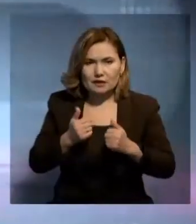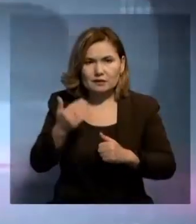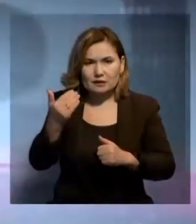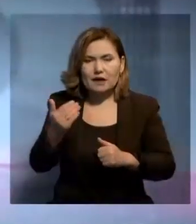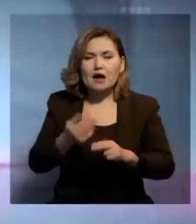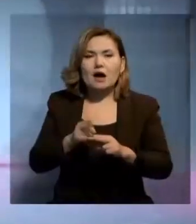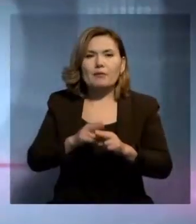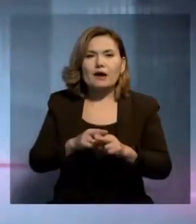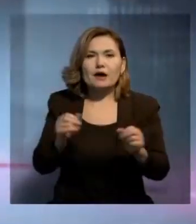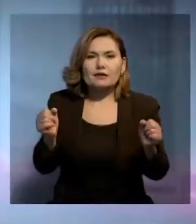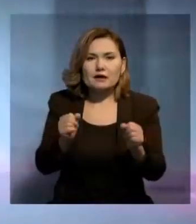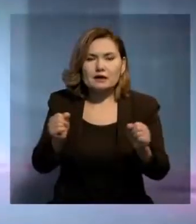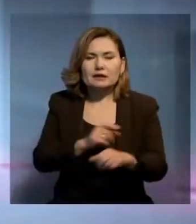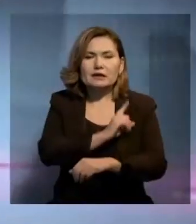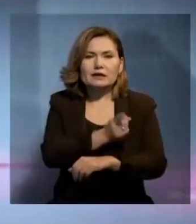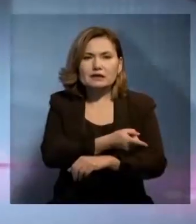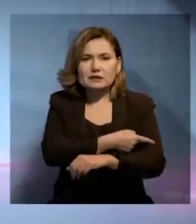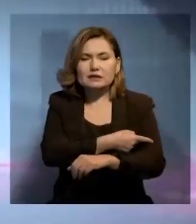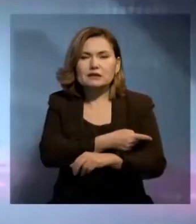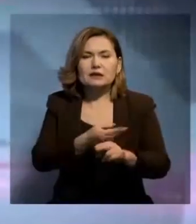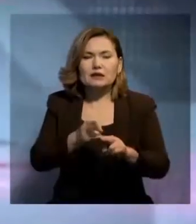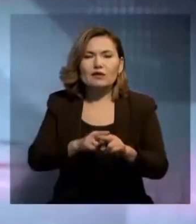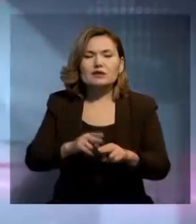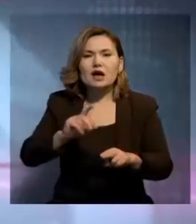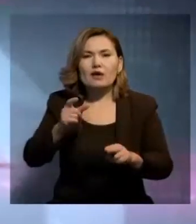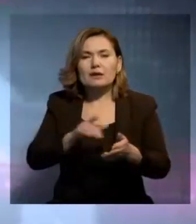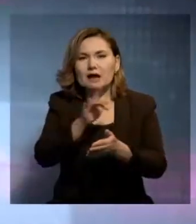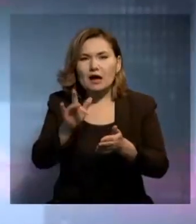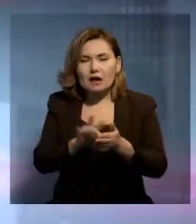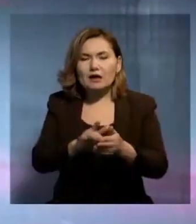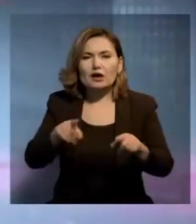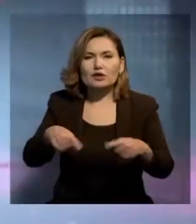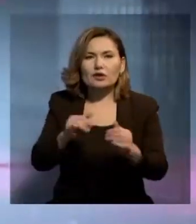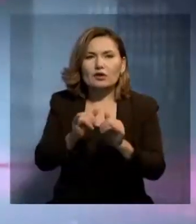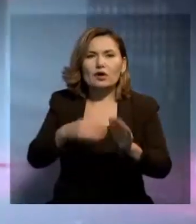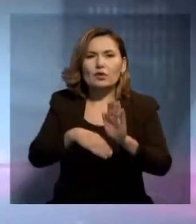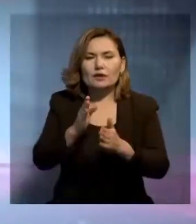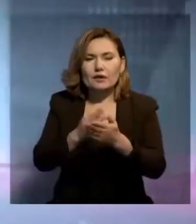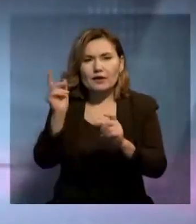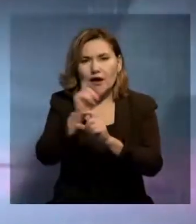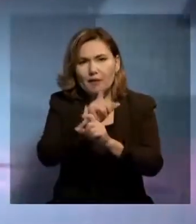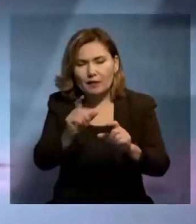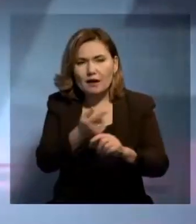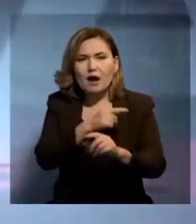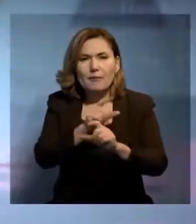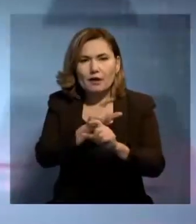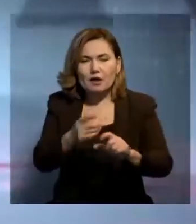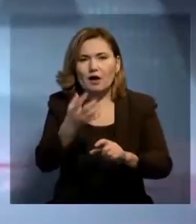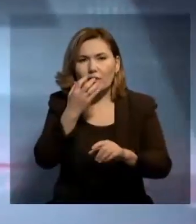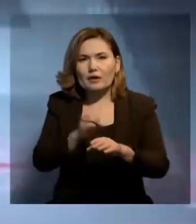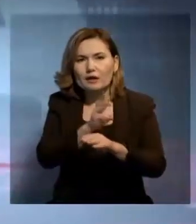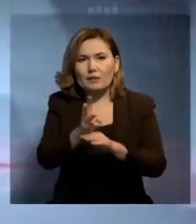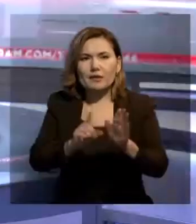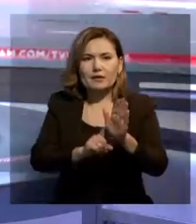Қақаған аязда жылусыз қалған Екібастұз қаласында жағдай тұрақталып келеді. Бүгінгі таңда әлеуметтік нысандарда температуралық режим қалыпты